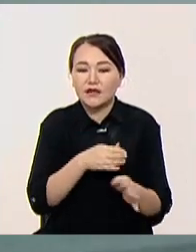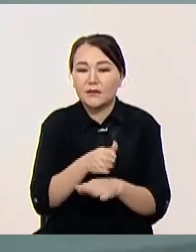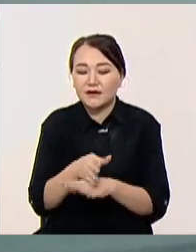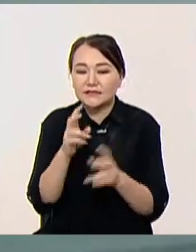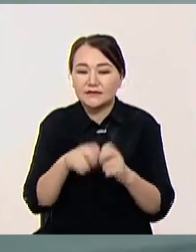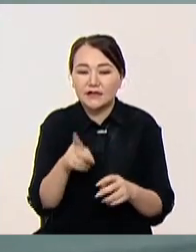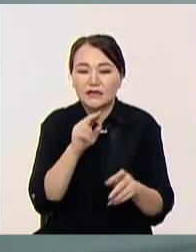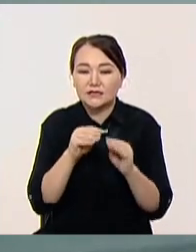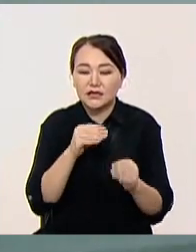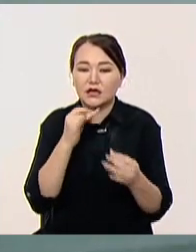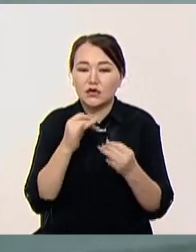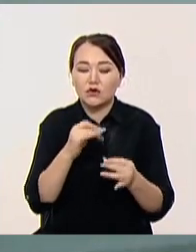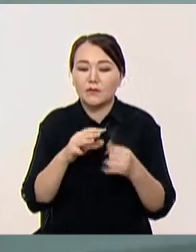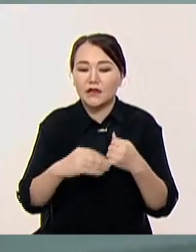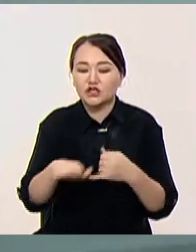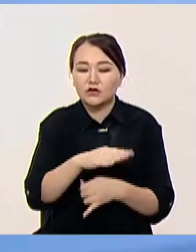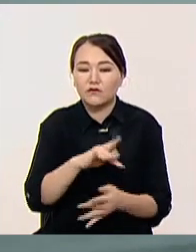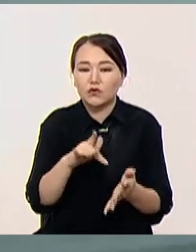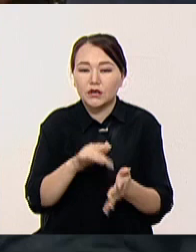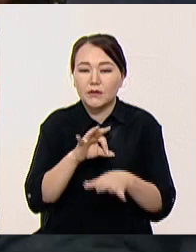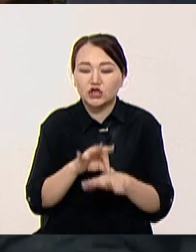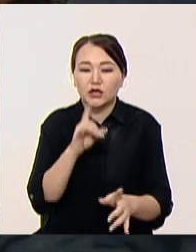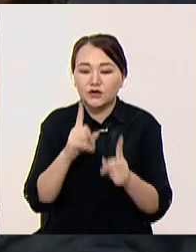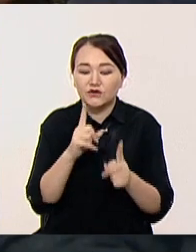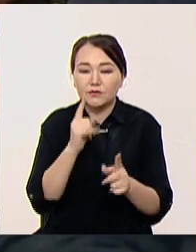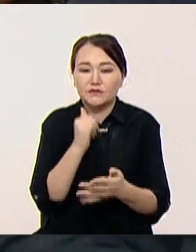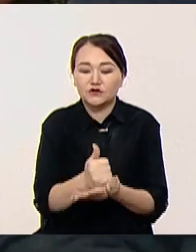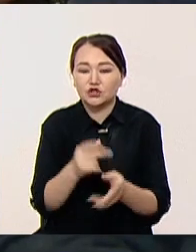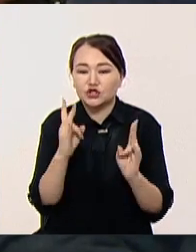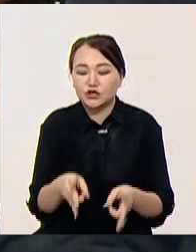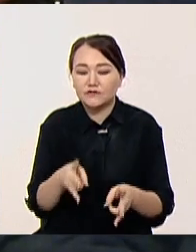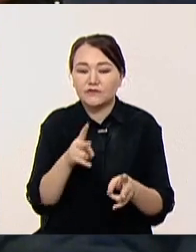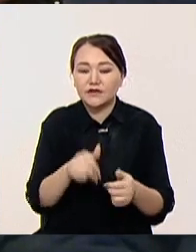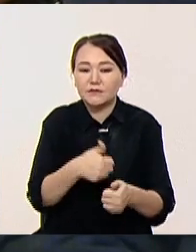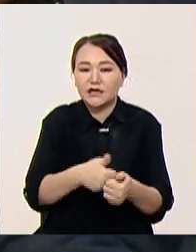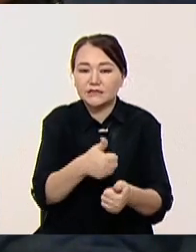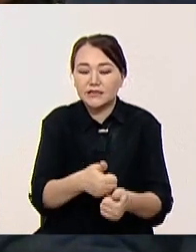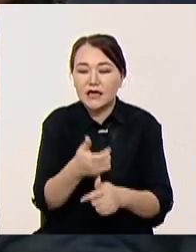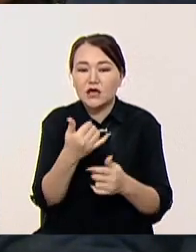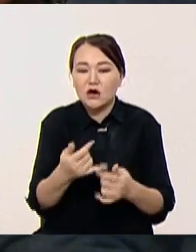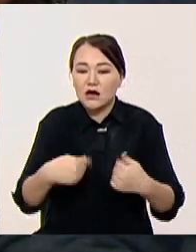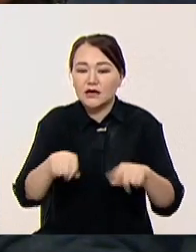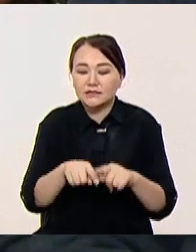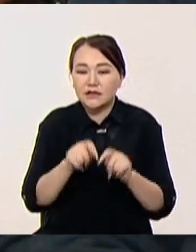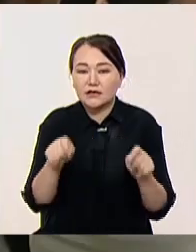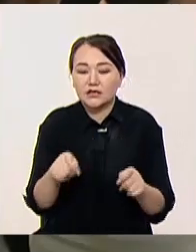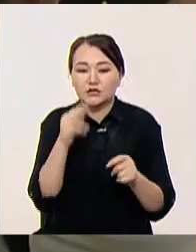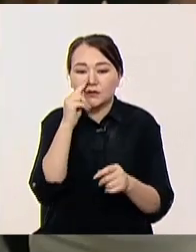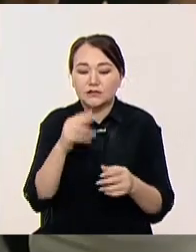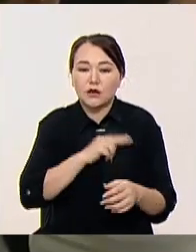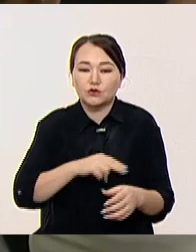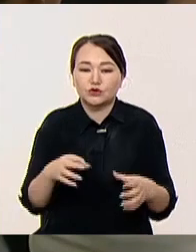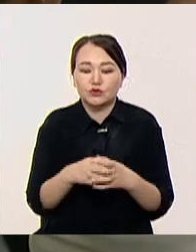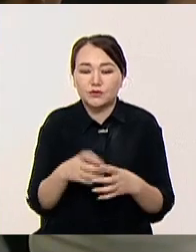Для создания диалоговой площадки в городе прошла конференция, посвященная жертвам репрессий. Ее организовала Шымкентская рабочая группа